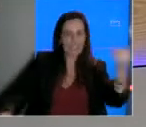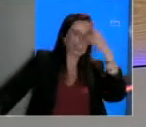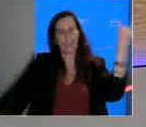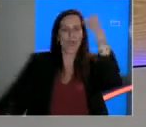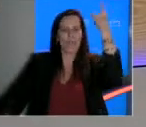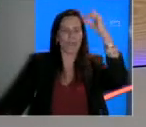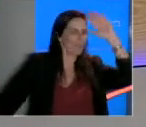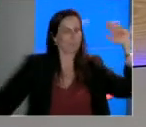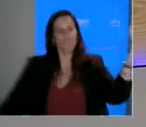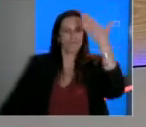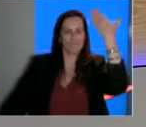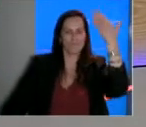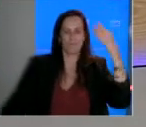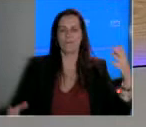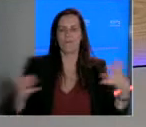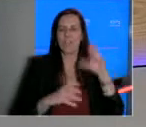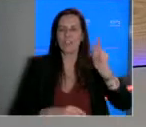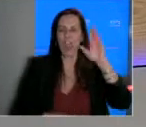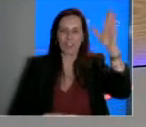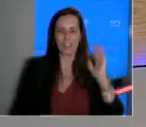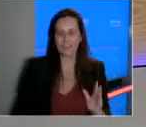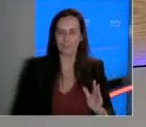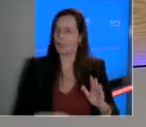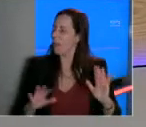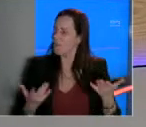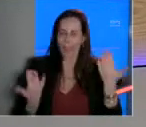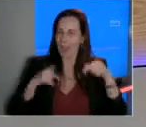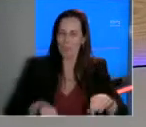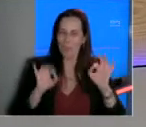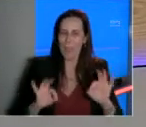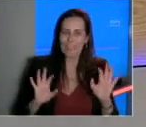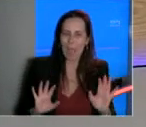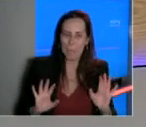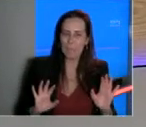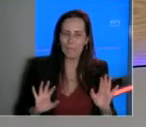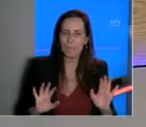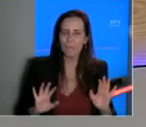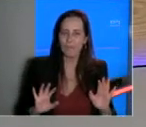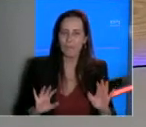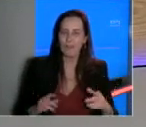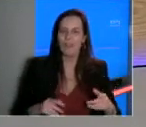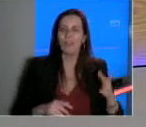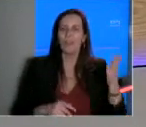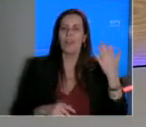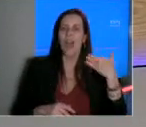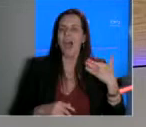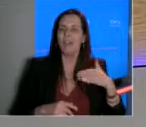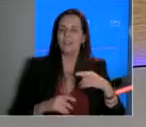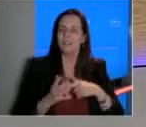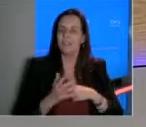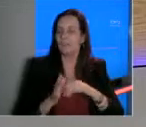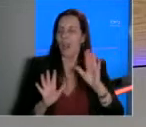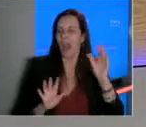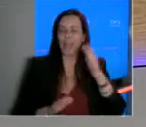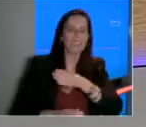על החברים שלהם מתלם ויש עתיד. אז מה היה לנו כאן בעצם? התאגיד שהיה התקווה הלבנה